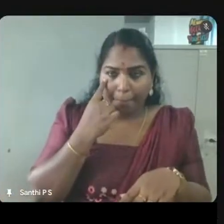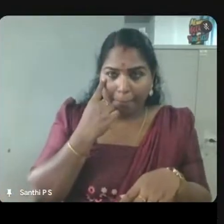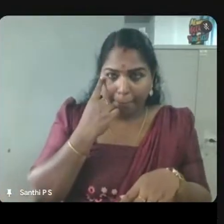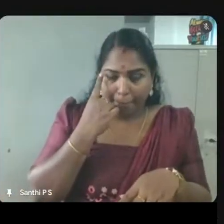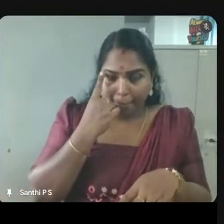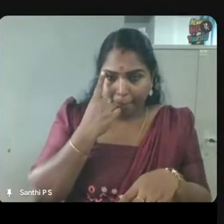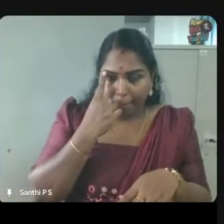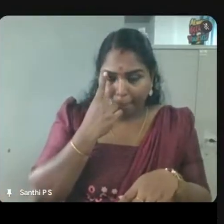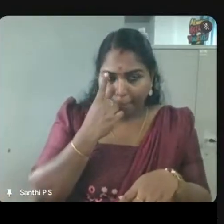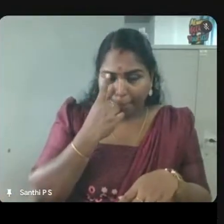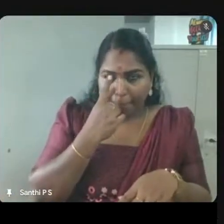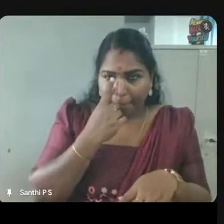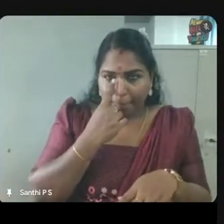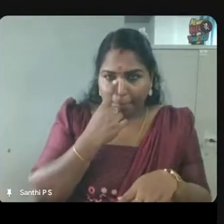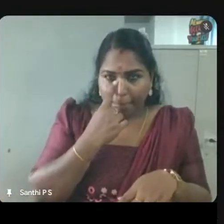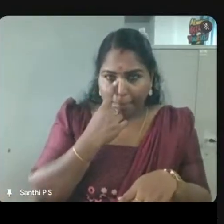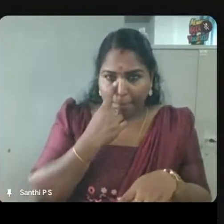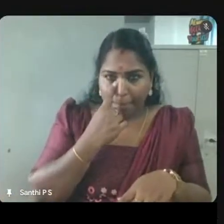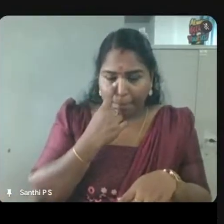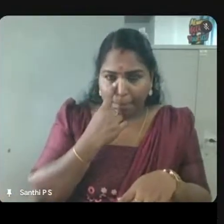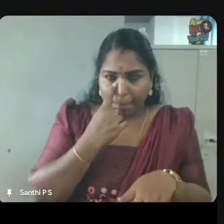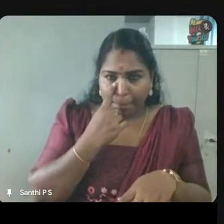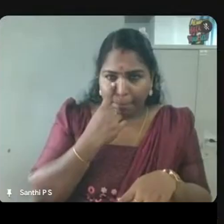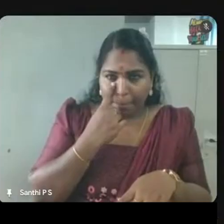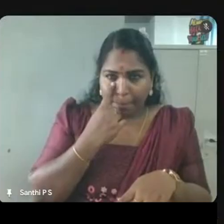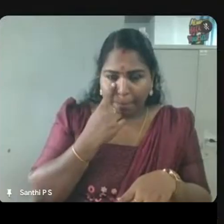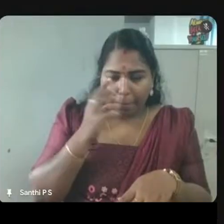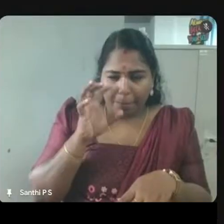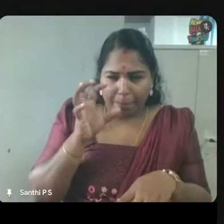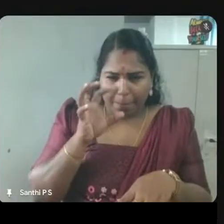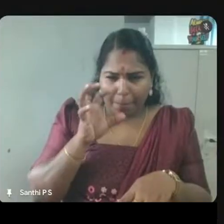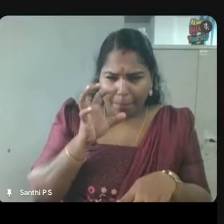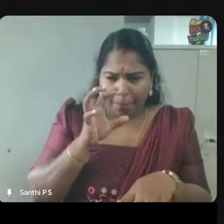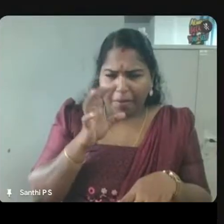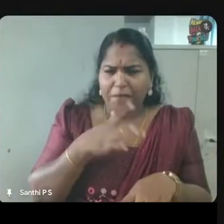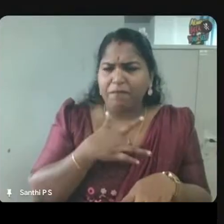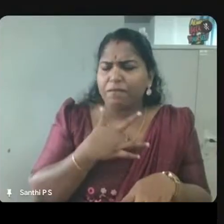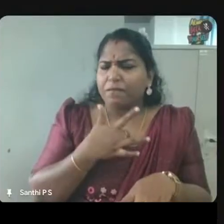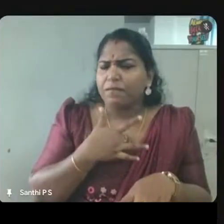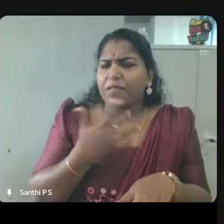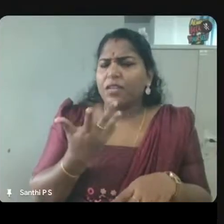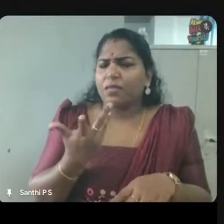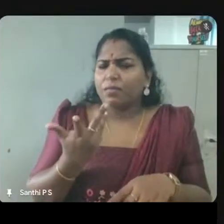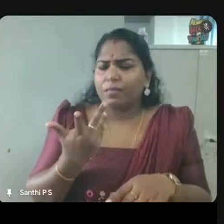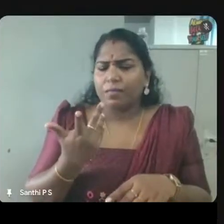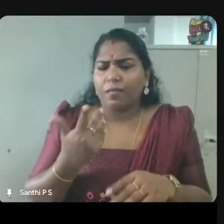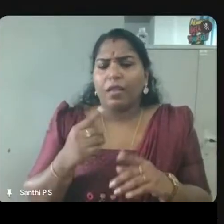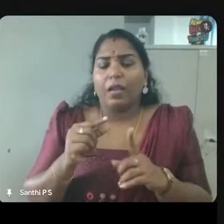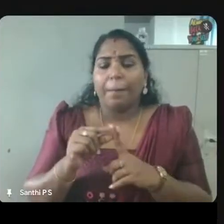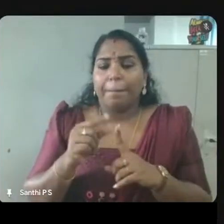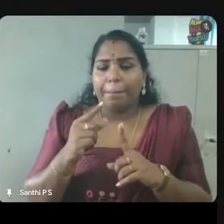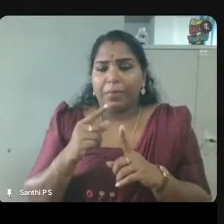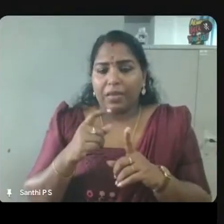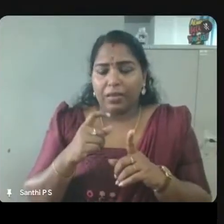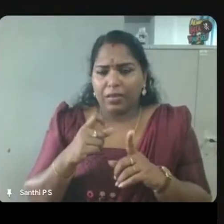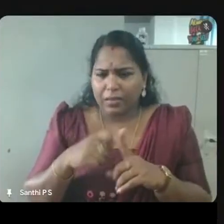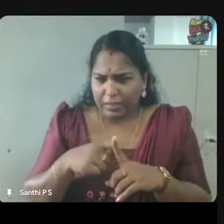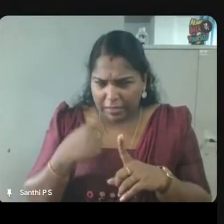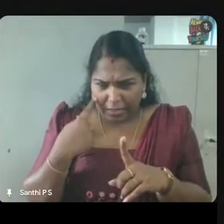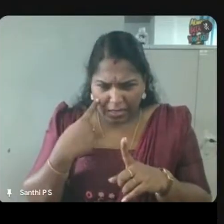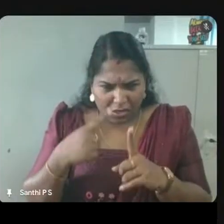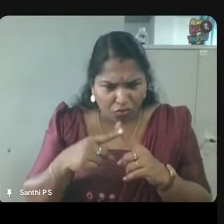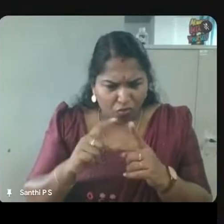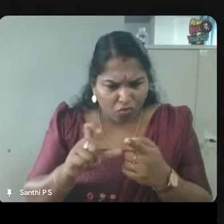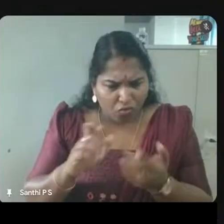ചലിക്കുന്ന പോലെ, അതായത് വൈബ്രേറ്റ് ചെയ്യുന്ന പോലെയൊക്കെ തോന്നുന്നത് ബുദ്ധിമുട്ടാണോ? ട്വിച്ചിങ് എന്നാണ് അതിനെ പറയുന്നത്. ട്വിച്ചിങ് ഇത് വരുന്നതിനുള്ള മെയിൻ റീസൺ